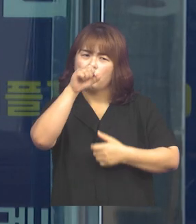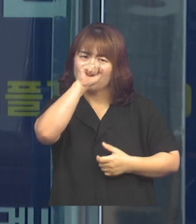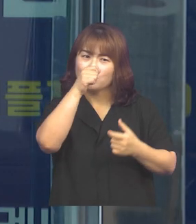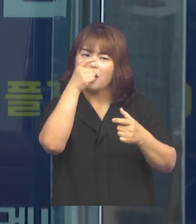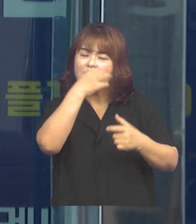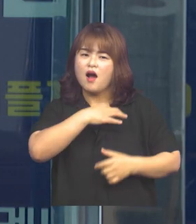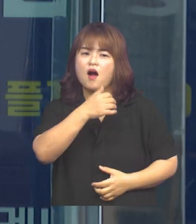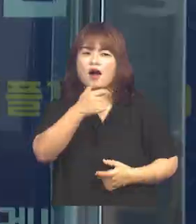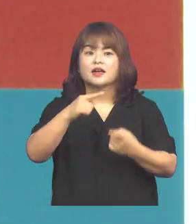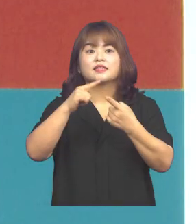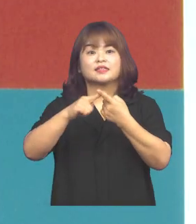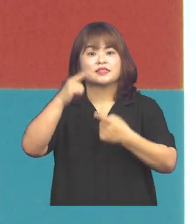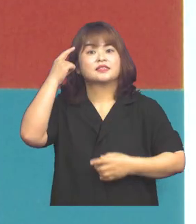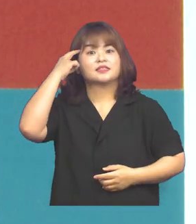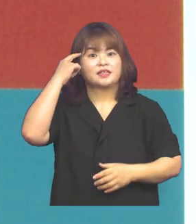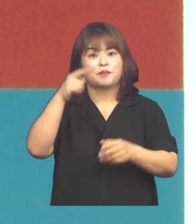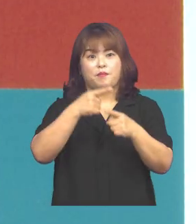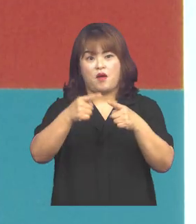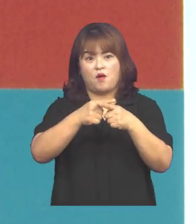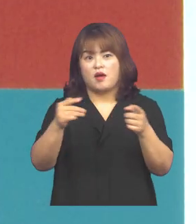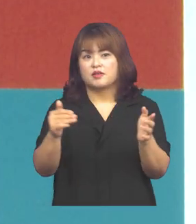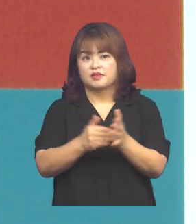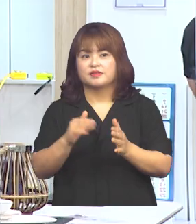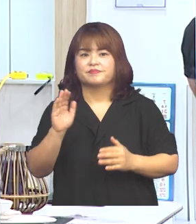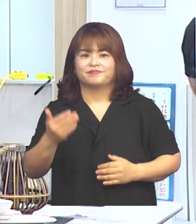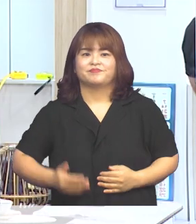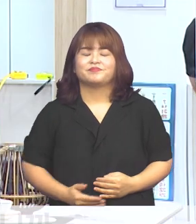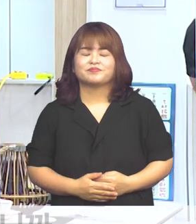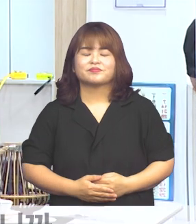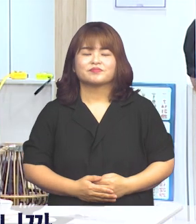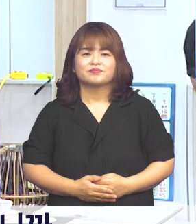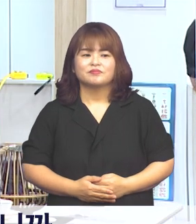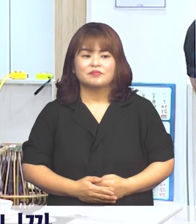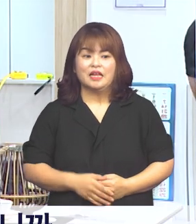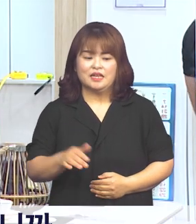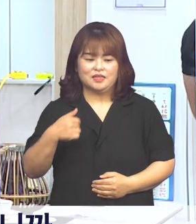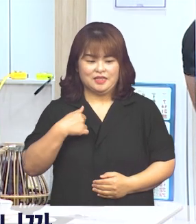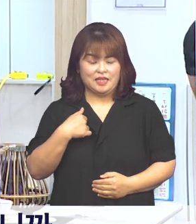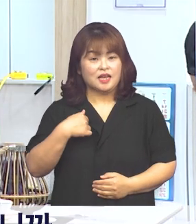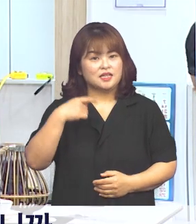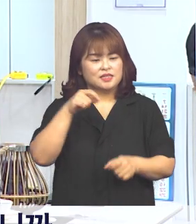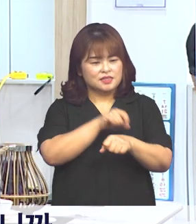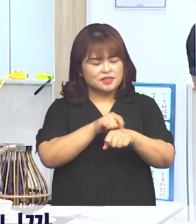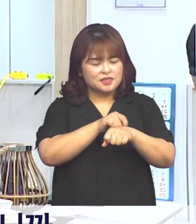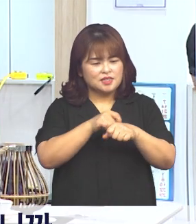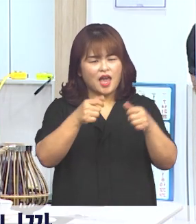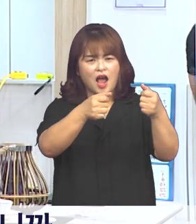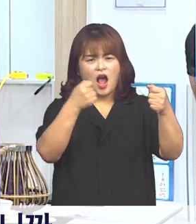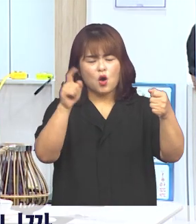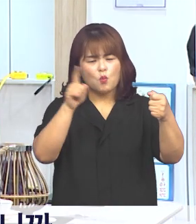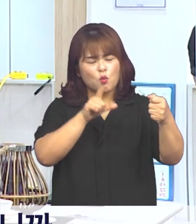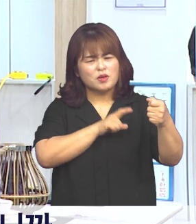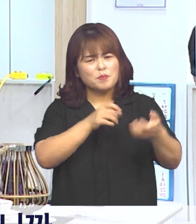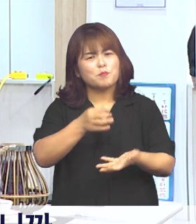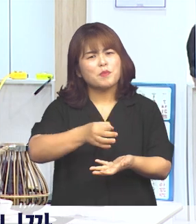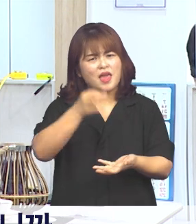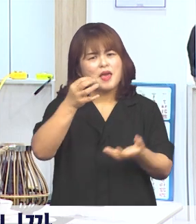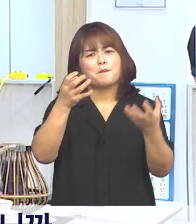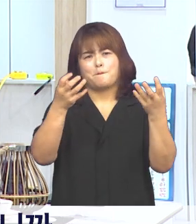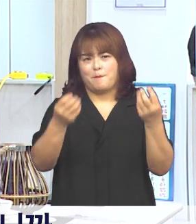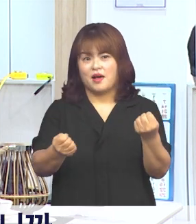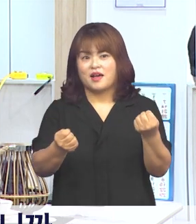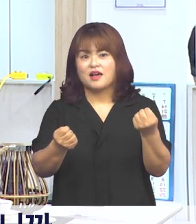긍정적인 영향을 미치는 것으로 분석됐습니다. 일단 가구, 특히 저희는 브랜드가 많거든요.